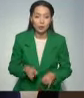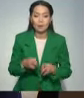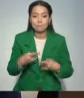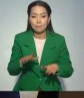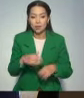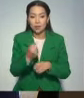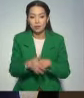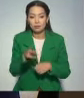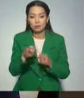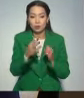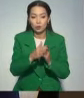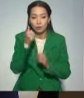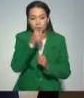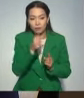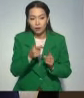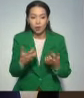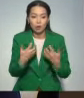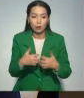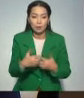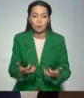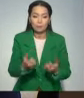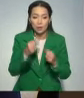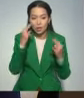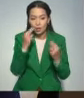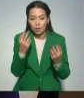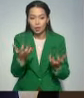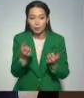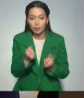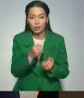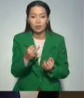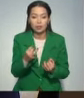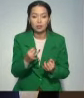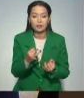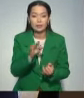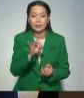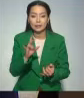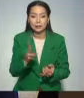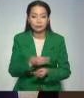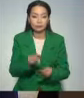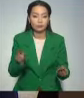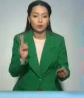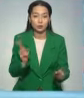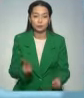центрах с 2015 года и количество полученных свидетельств о рождении и присвоенных и